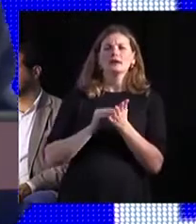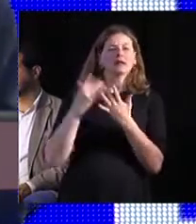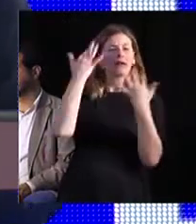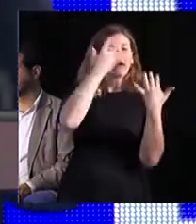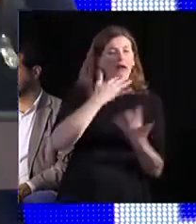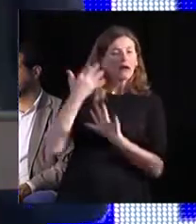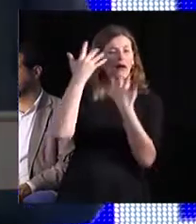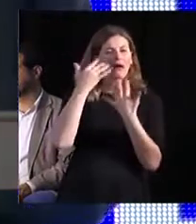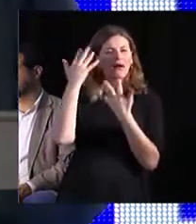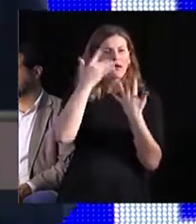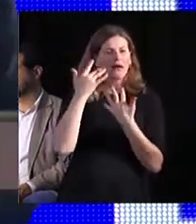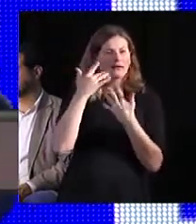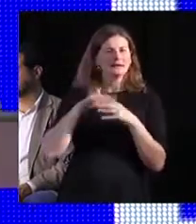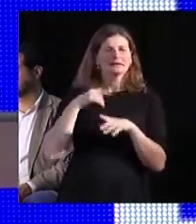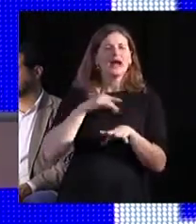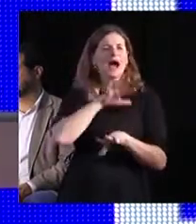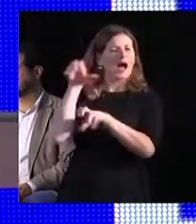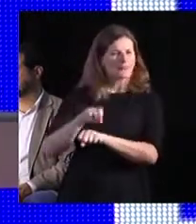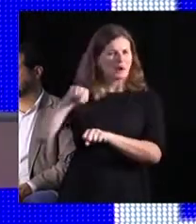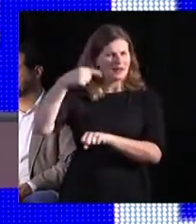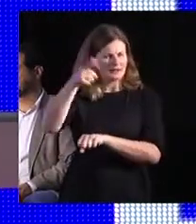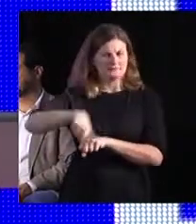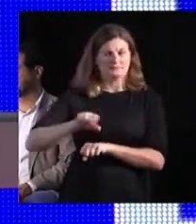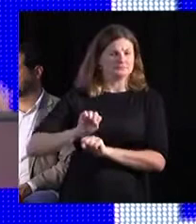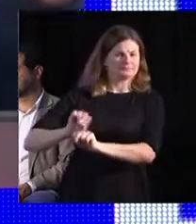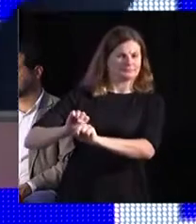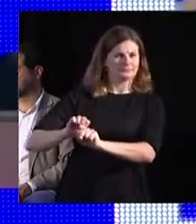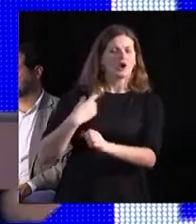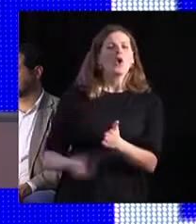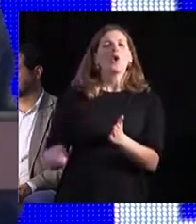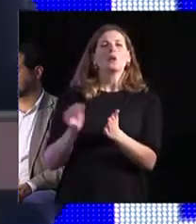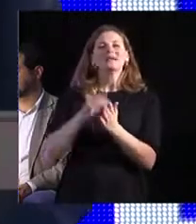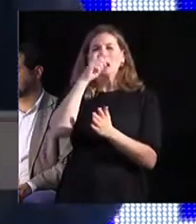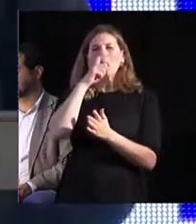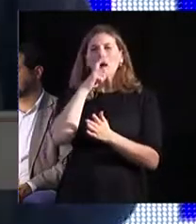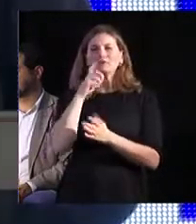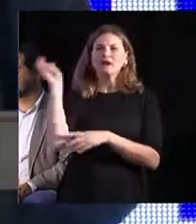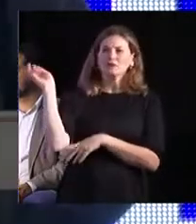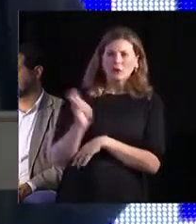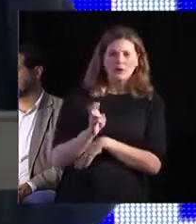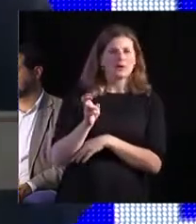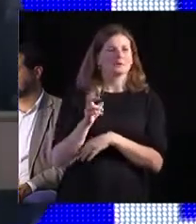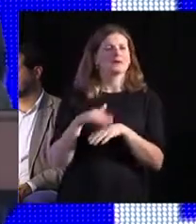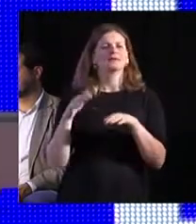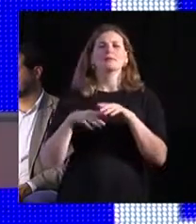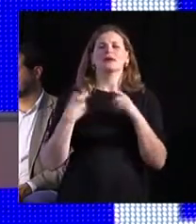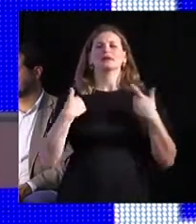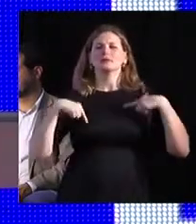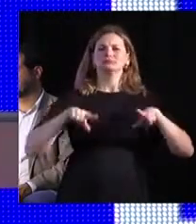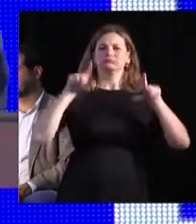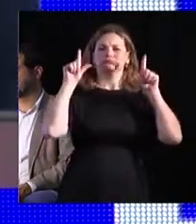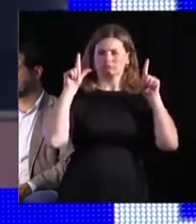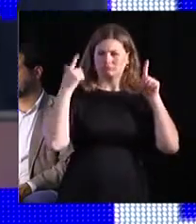cor al crit de por ellos, que no deixarem que Franco surti de los valles caídos perquè entri per la porta gran de la